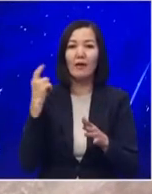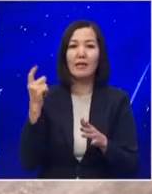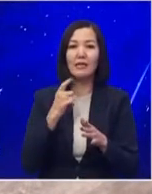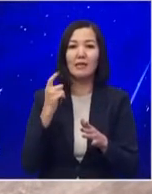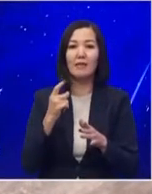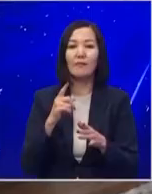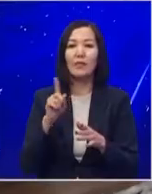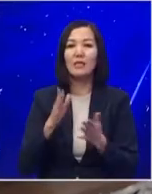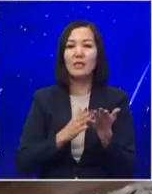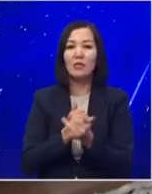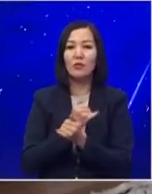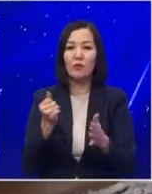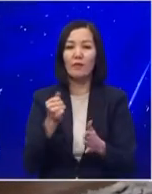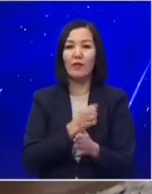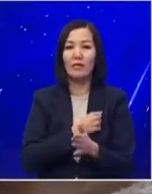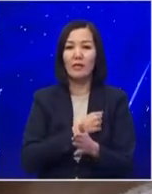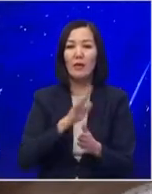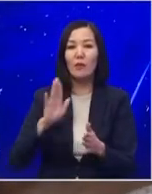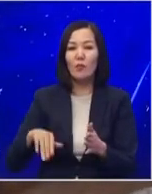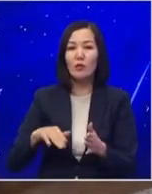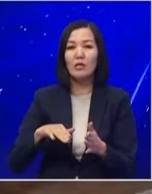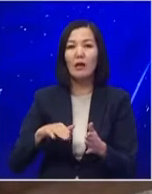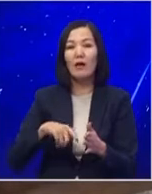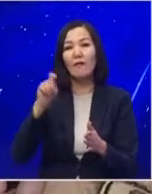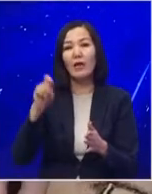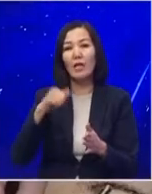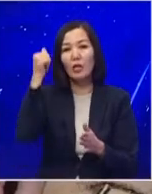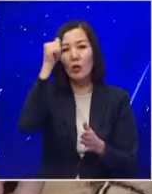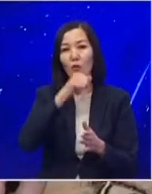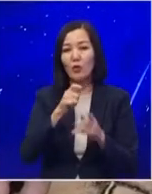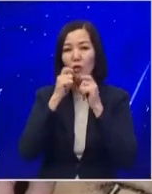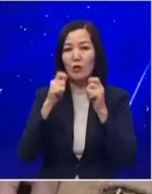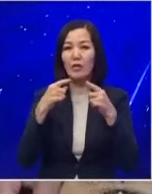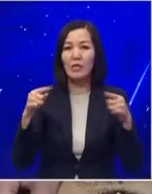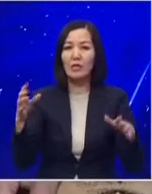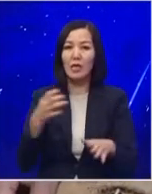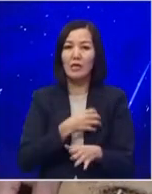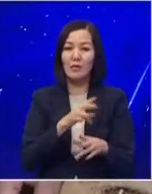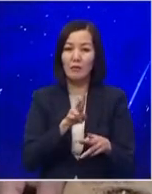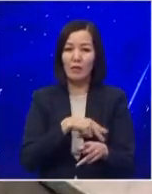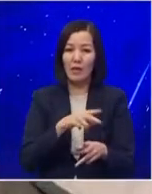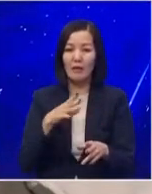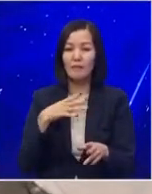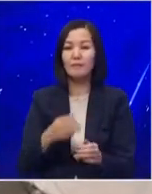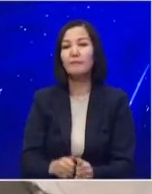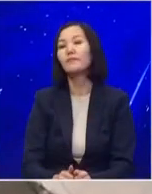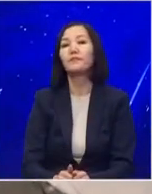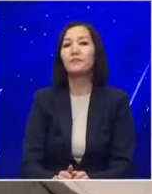за заслуги военные и послевоенные годы награжден различными орденами и медалями